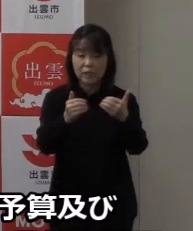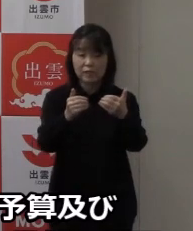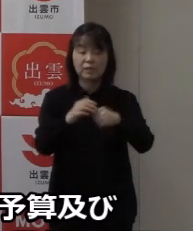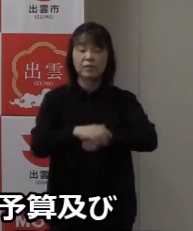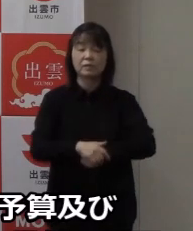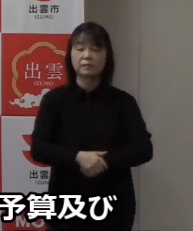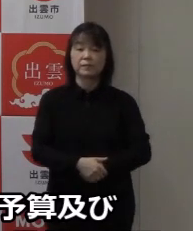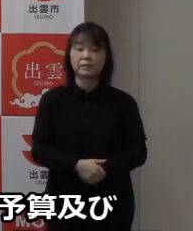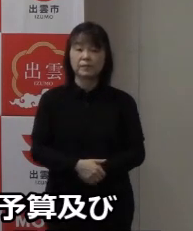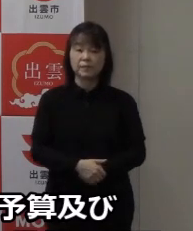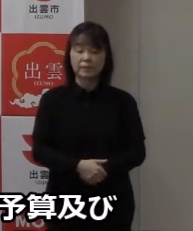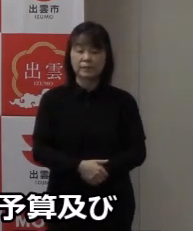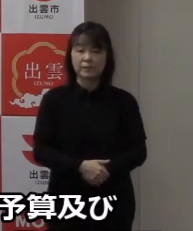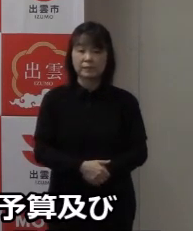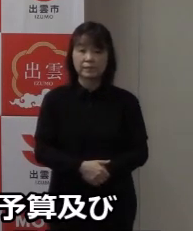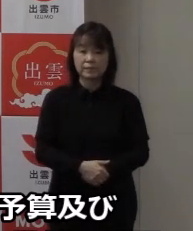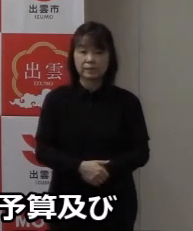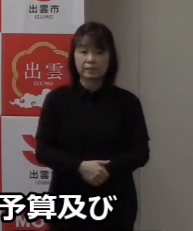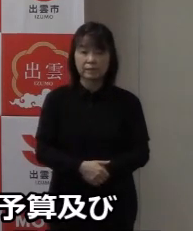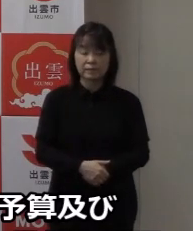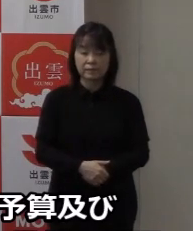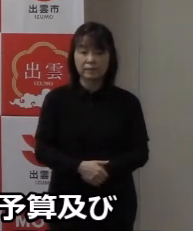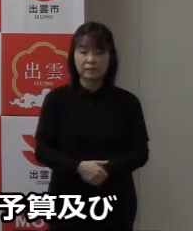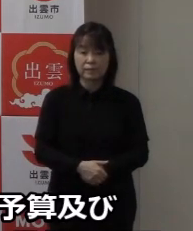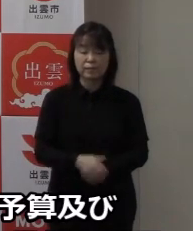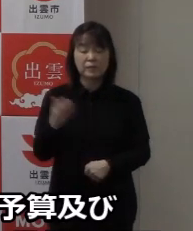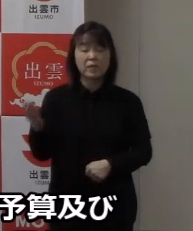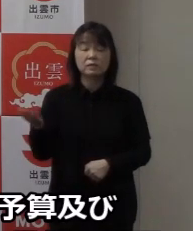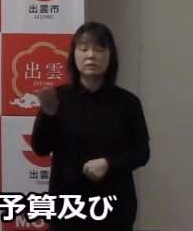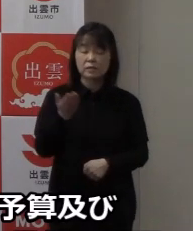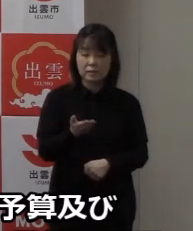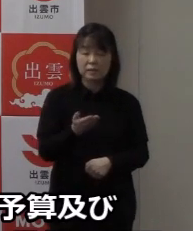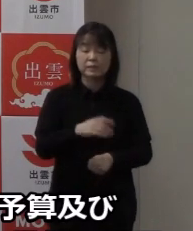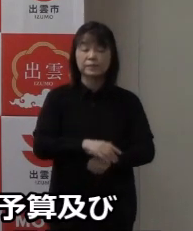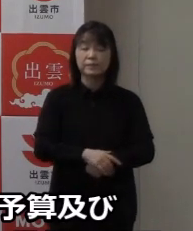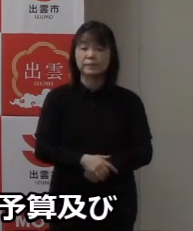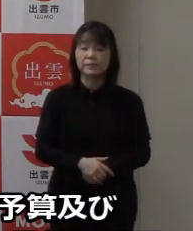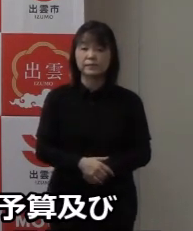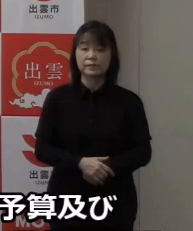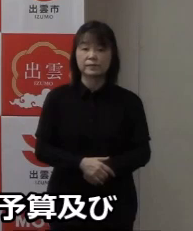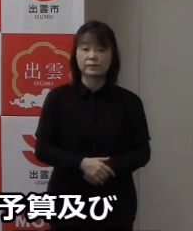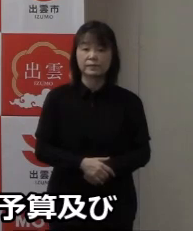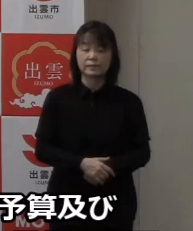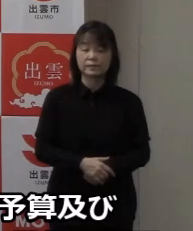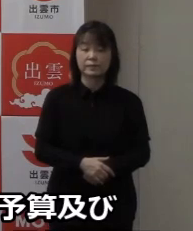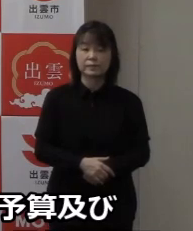。地域特性を生かした安心な医療ということでありまして、